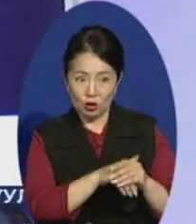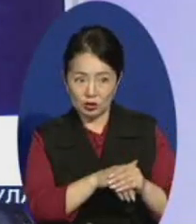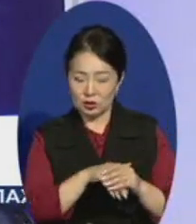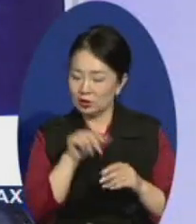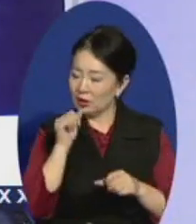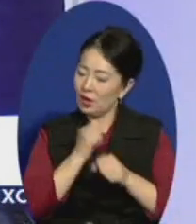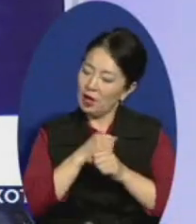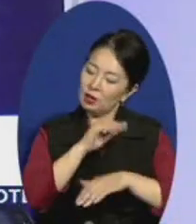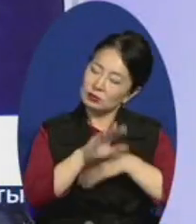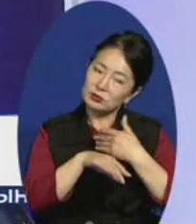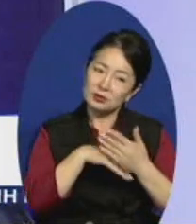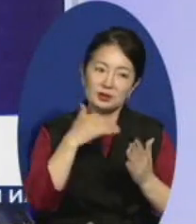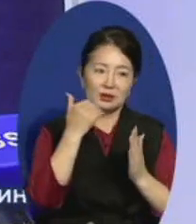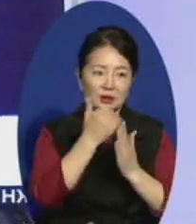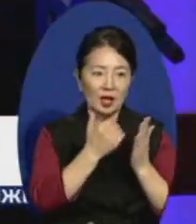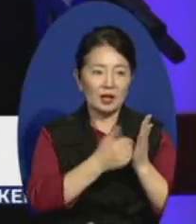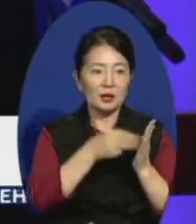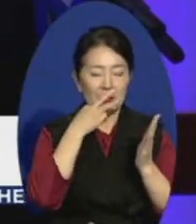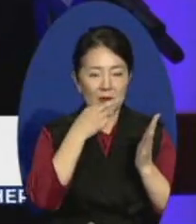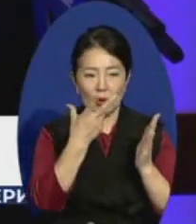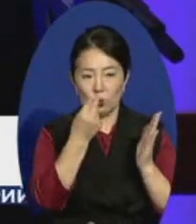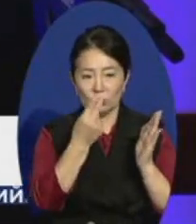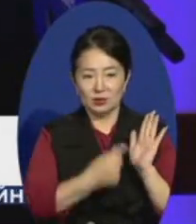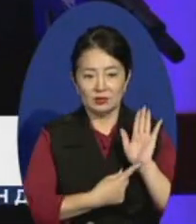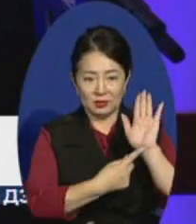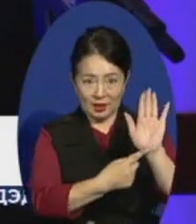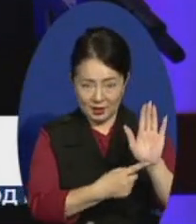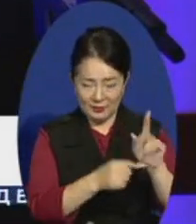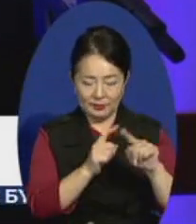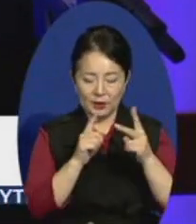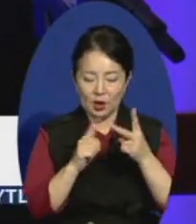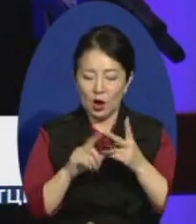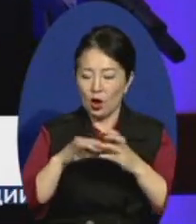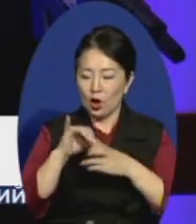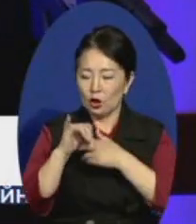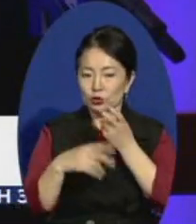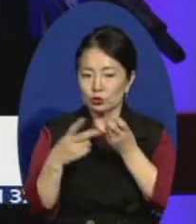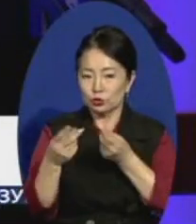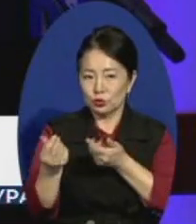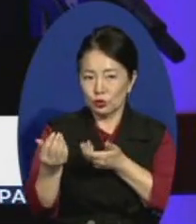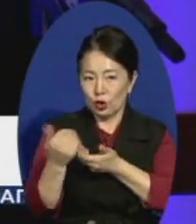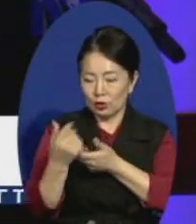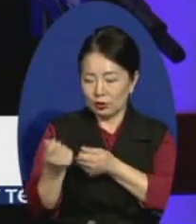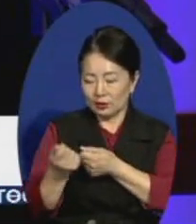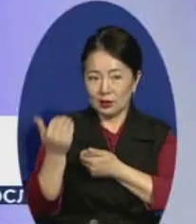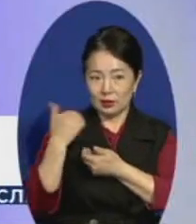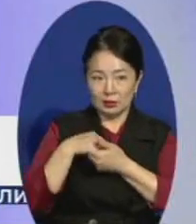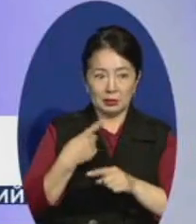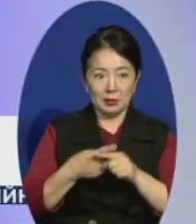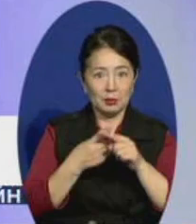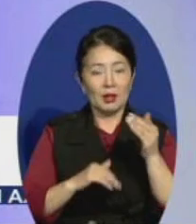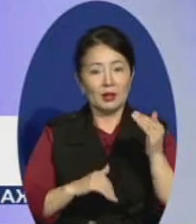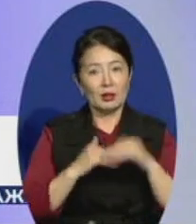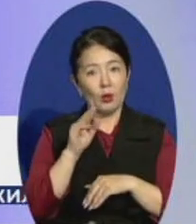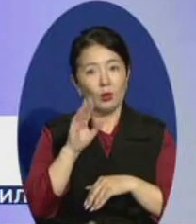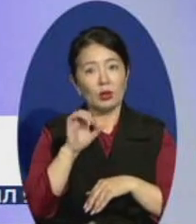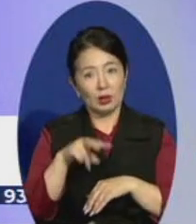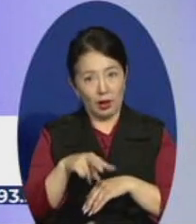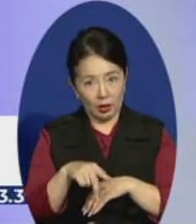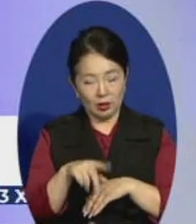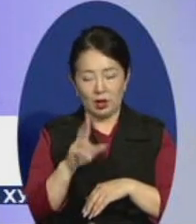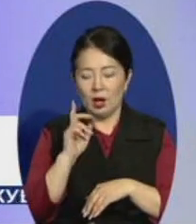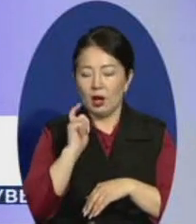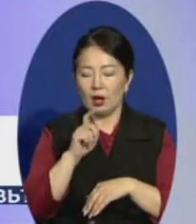шилжинэ. Үйл ажиллагааны тайлан мэдээлэл үнэн бодитоор гардаг болно. Олон улсын хөрөнгө оруулалт нэмж татгатаж мөн давуу тал болдог юм.